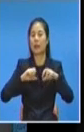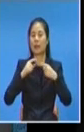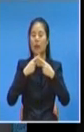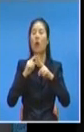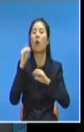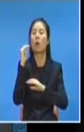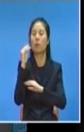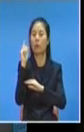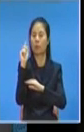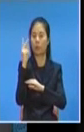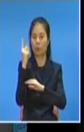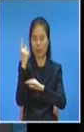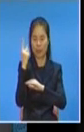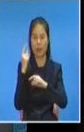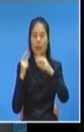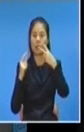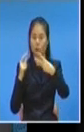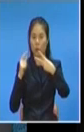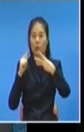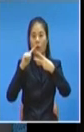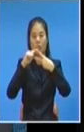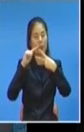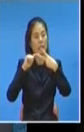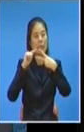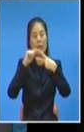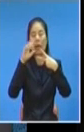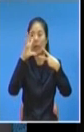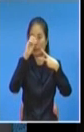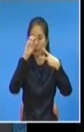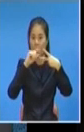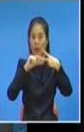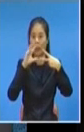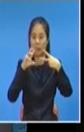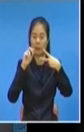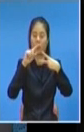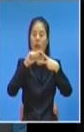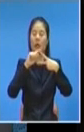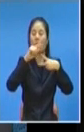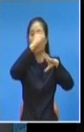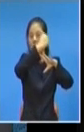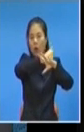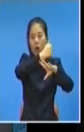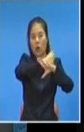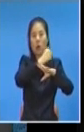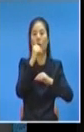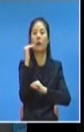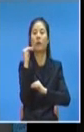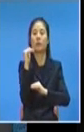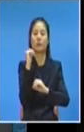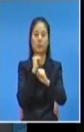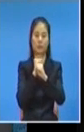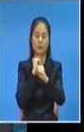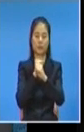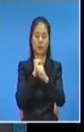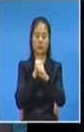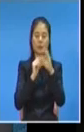เท่ากัน50 50ถามว่ากำหนดอย่างไรก็ให้ผู้บัญชาการนั่นแหละครับเป็นคนกำหนดในสชต3จังหวัด